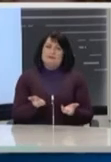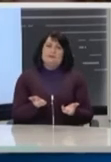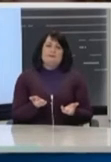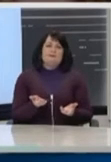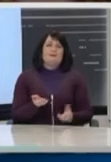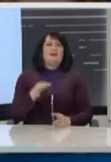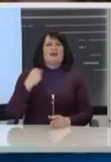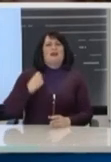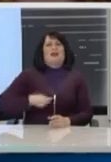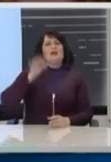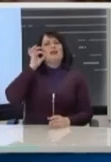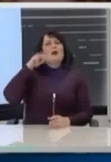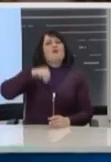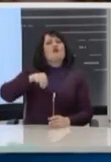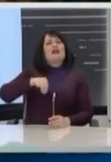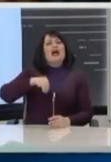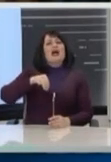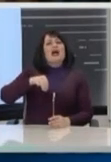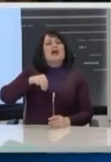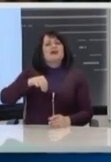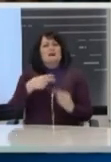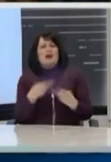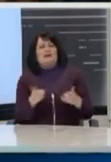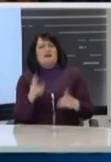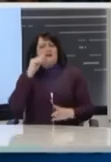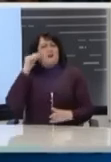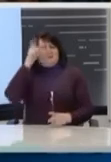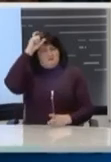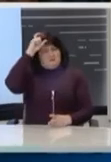κύριος Μπουτάρης δεν αρκέστηκε στους ύμνους του Μουσταφά Κεμάλ.